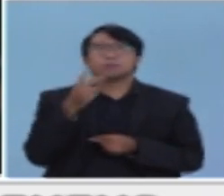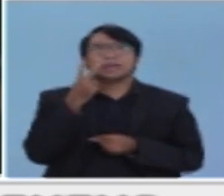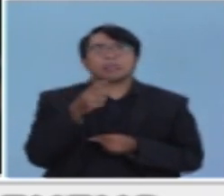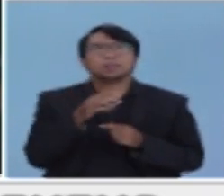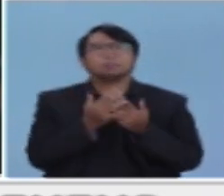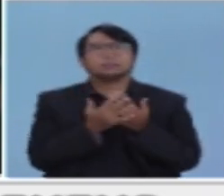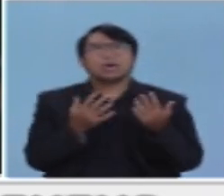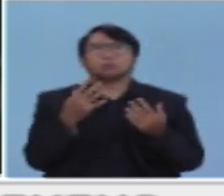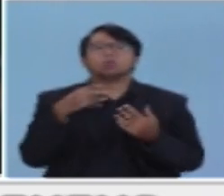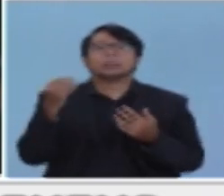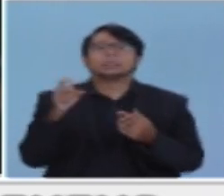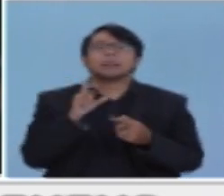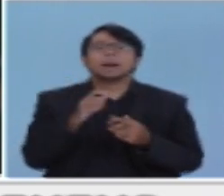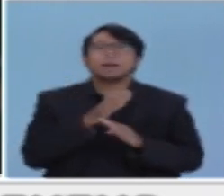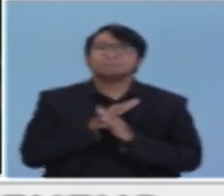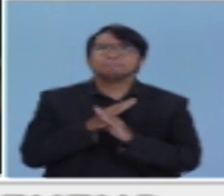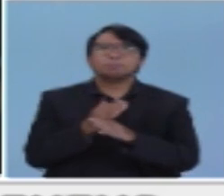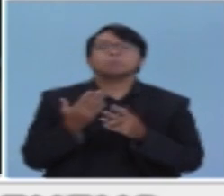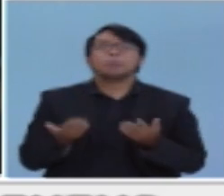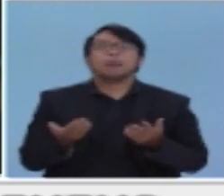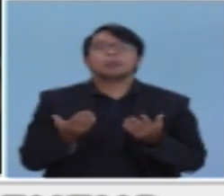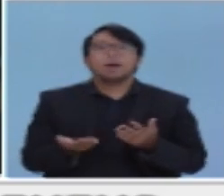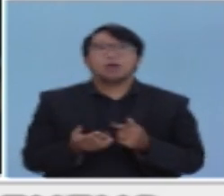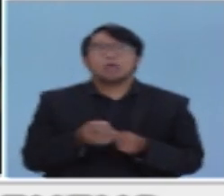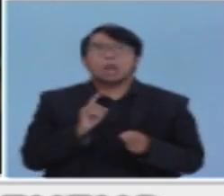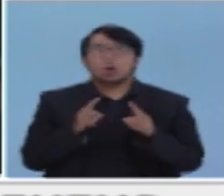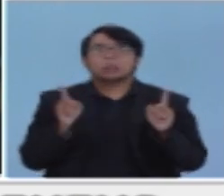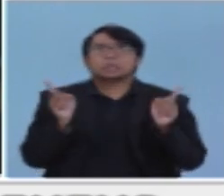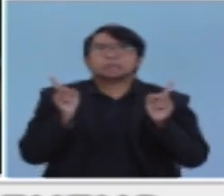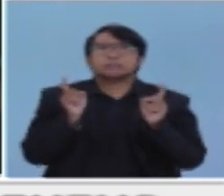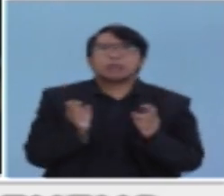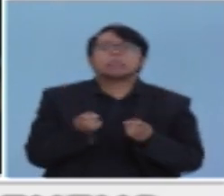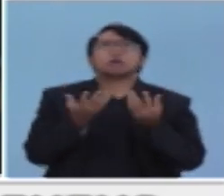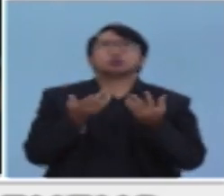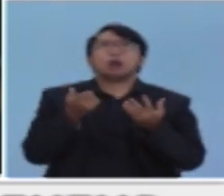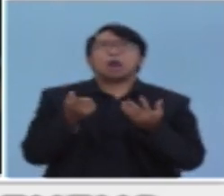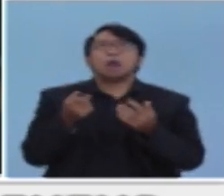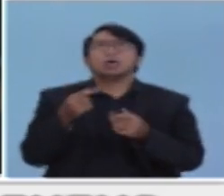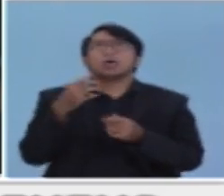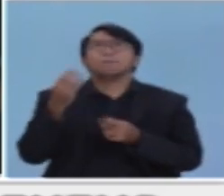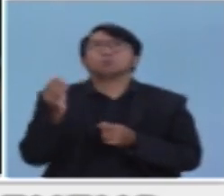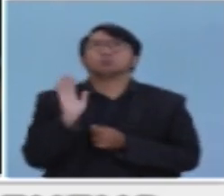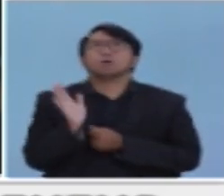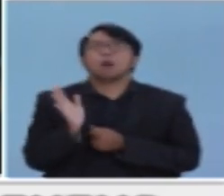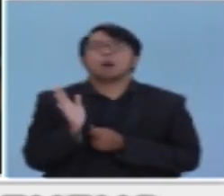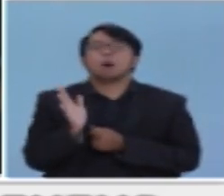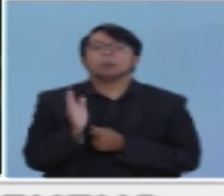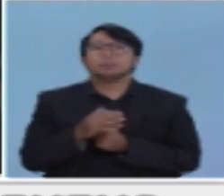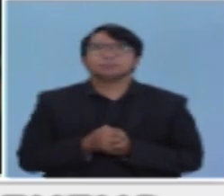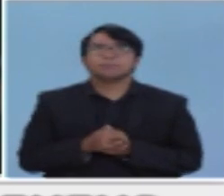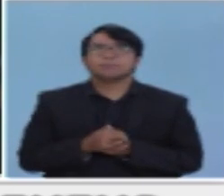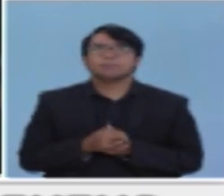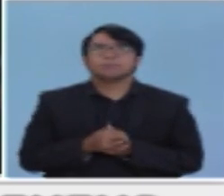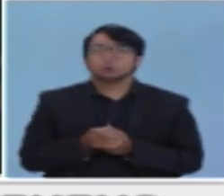kampung halaman dan juga untuk jika sudah terlanjur menerima warga yang kemudian sudah tiba di Kota Bogor, Pak